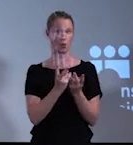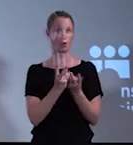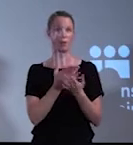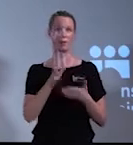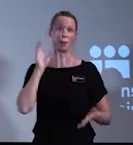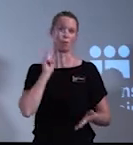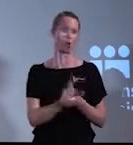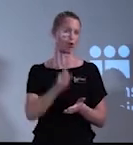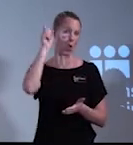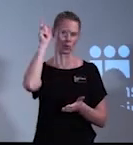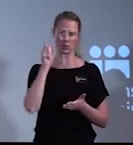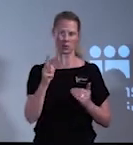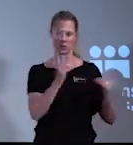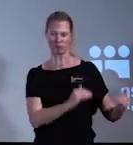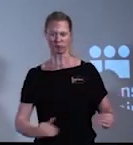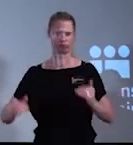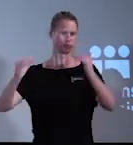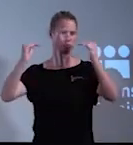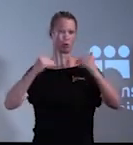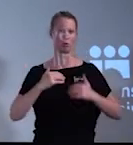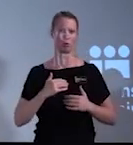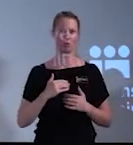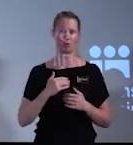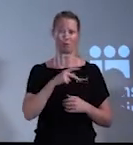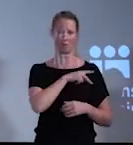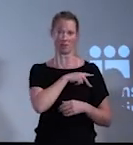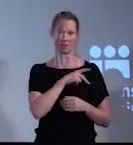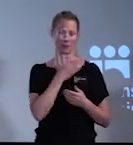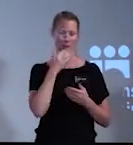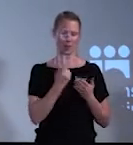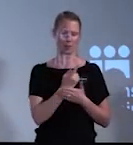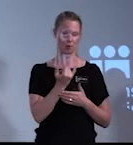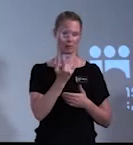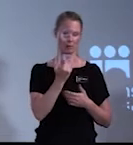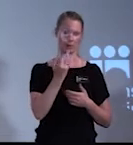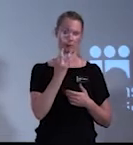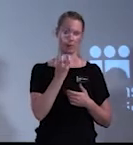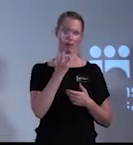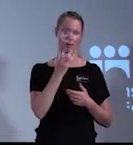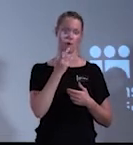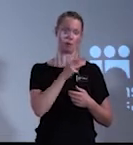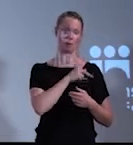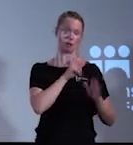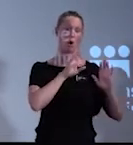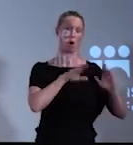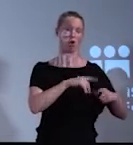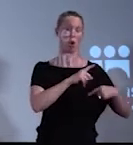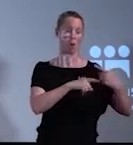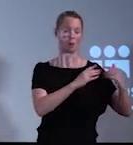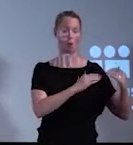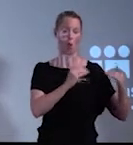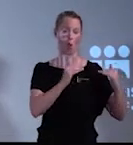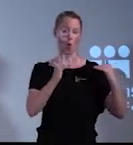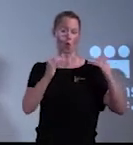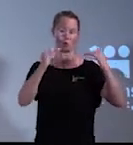att det plötsligt skulle ske en höjning av ett pris som inte har skett på 10, 20, 30 år, utan priset har liksom löpande höjts.